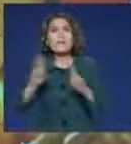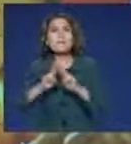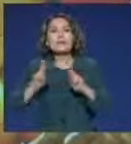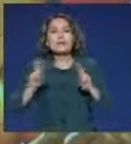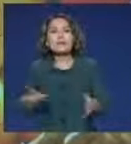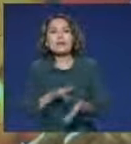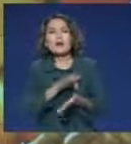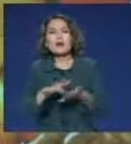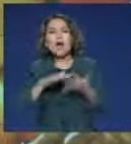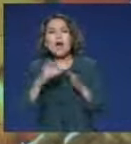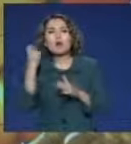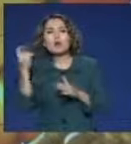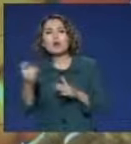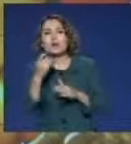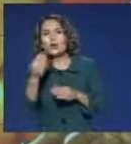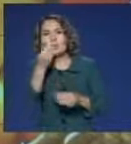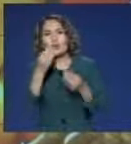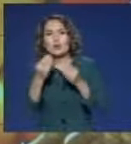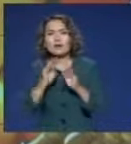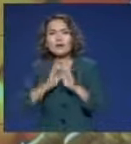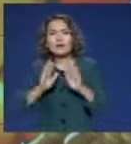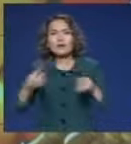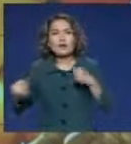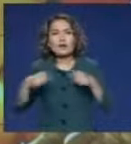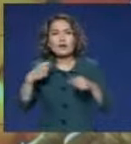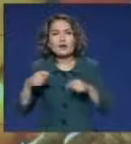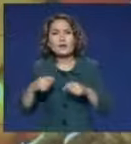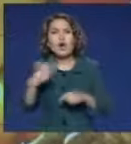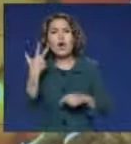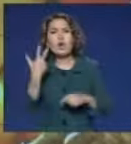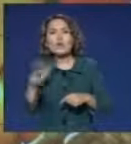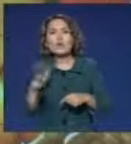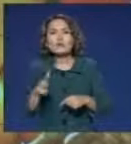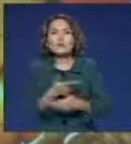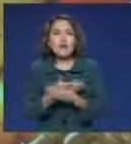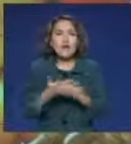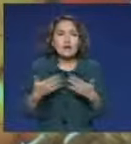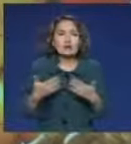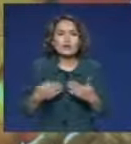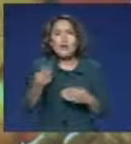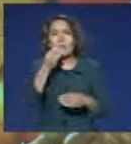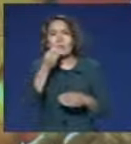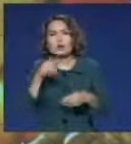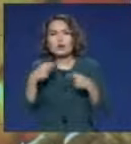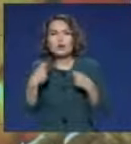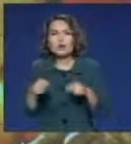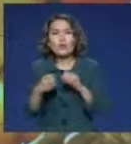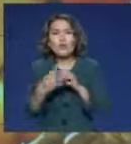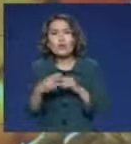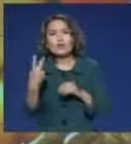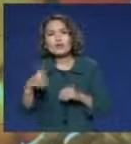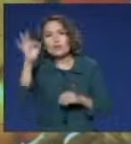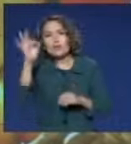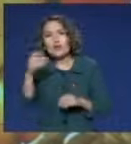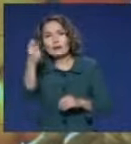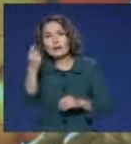Петропавлда ауыл шаруашылығы өнімдерінің жәрмеңкесі өтті. Жергілікті тауар өндірушілер 30-дан аса өнім түрін ұсынды. Баға әдеттегіден 15-20 пайызға